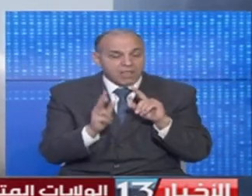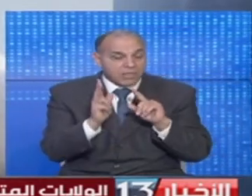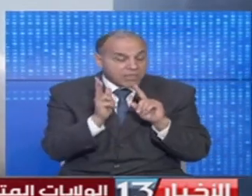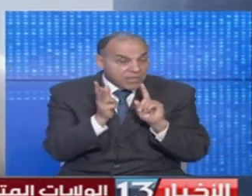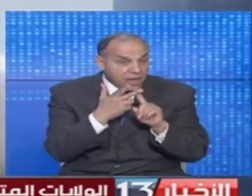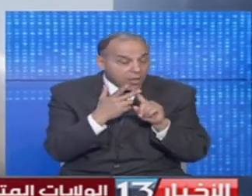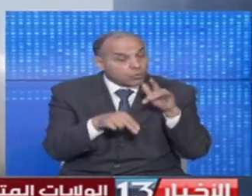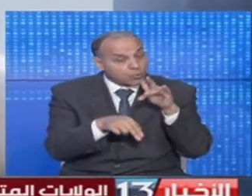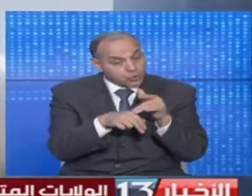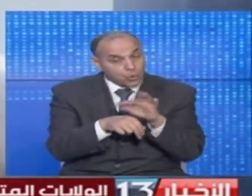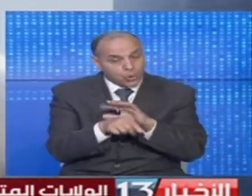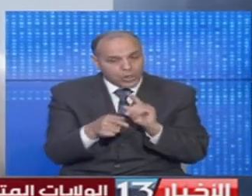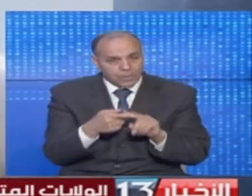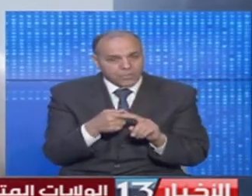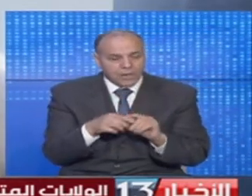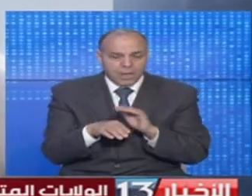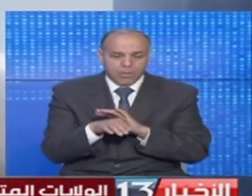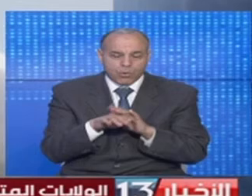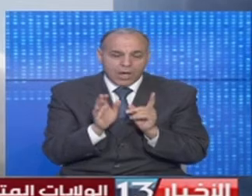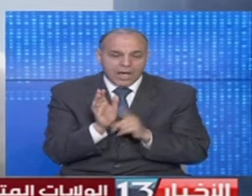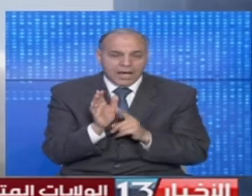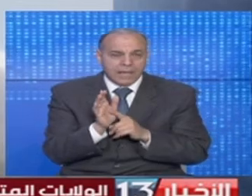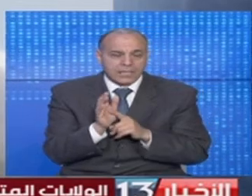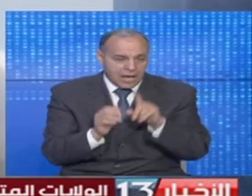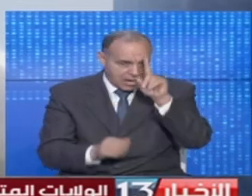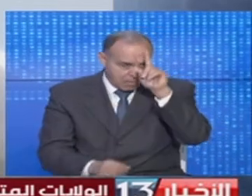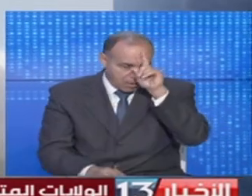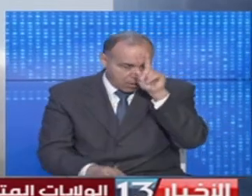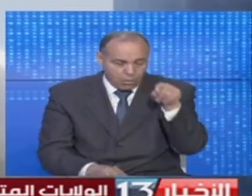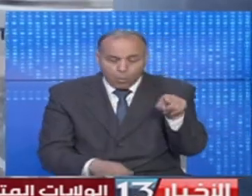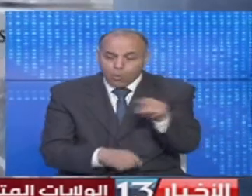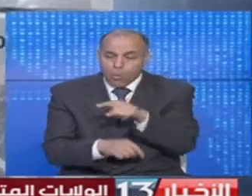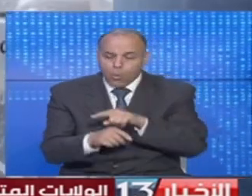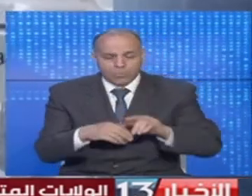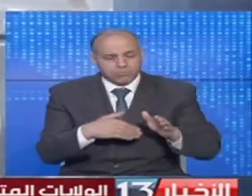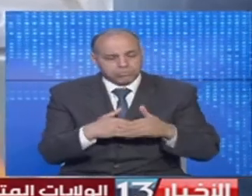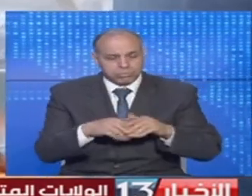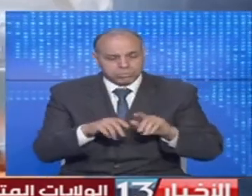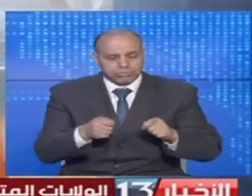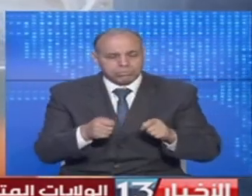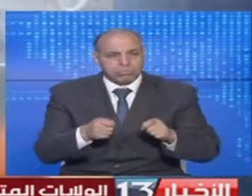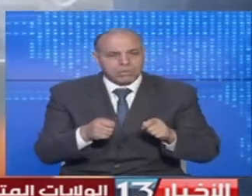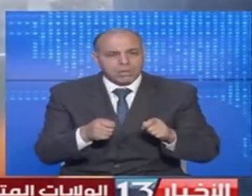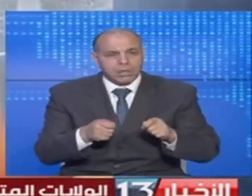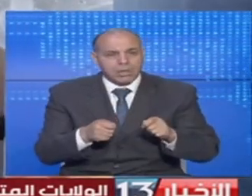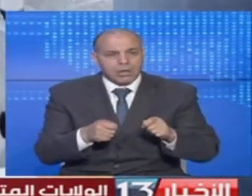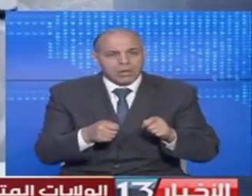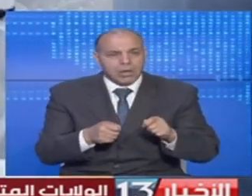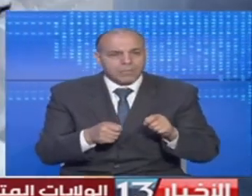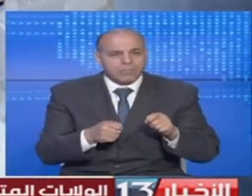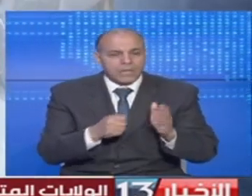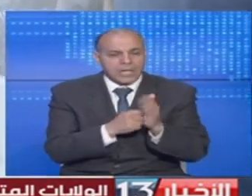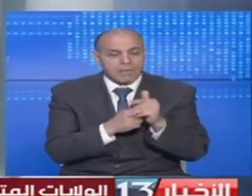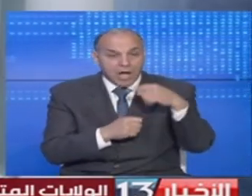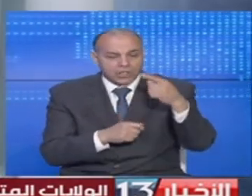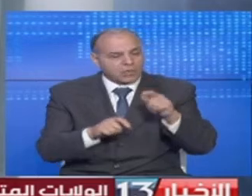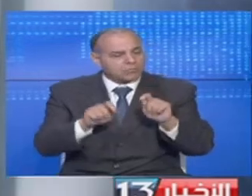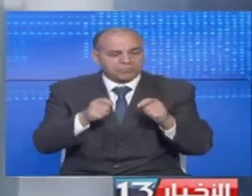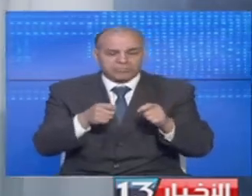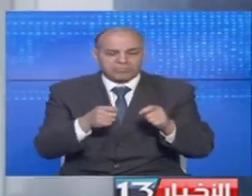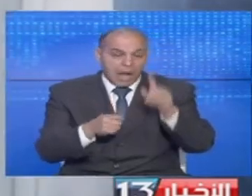الوبائية الثانية، وفي هذا السياق أكدت ألمانيا إغلاقا جزئيا انطلاقا من الأربعاء